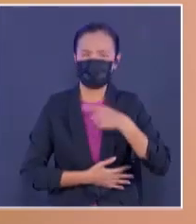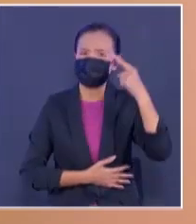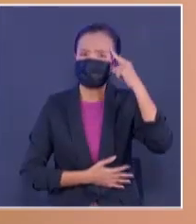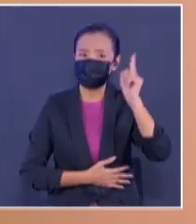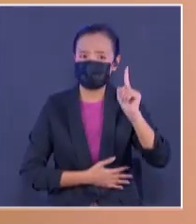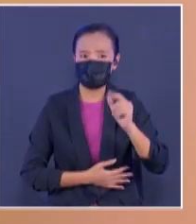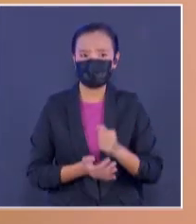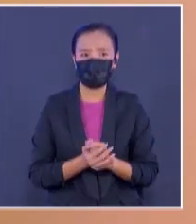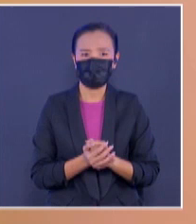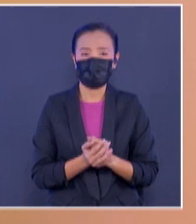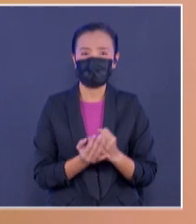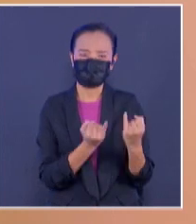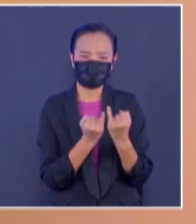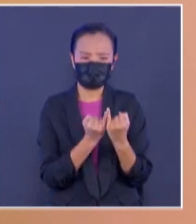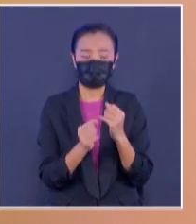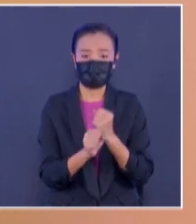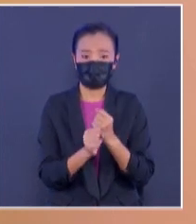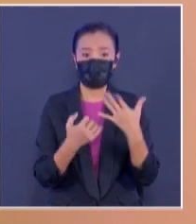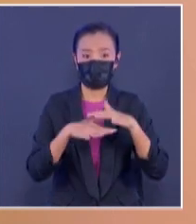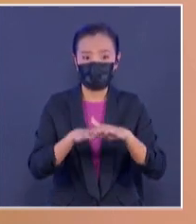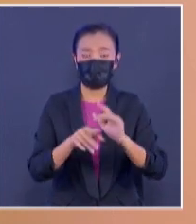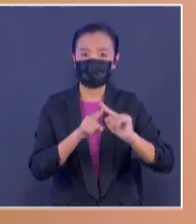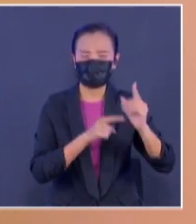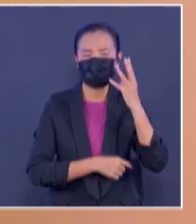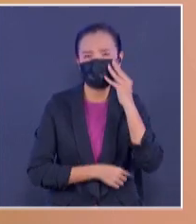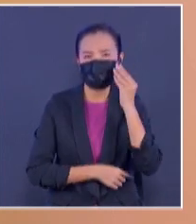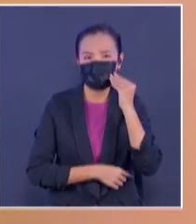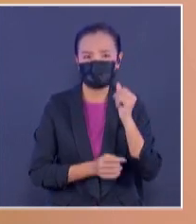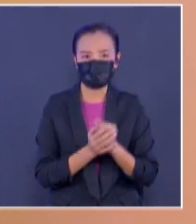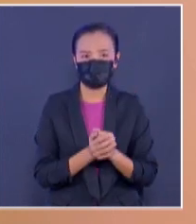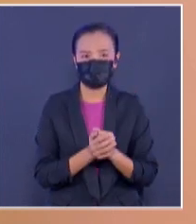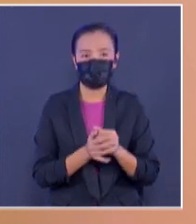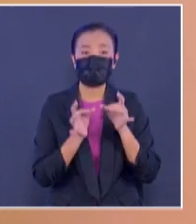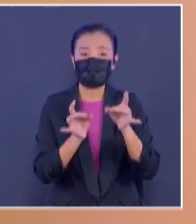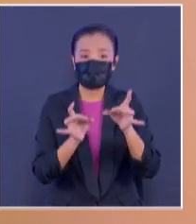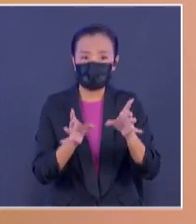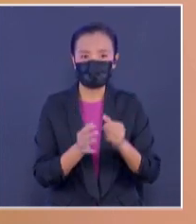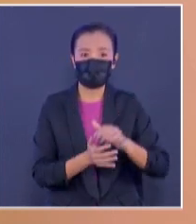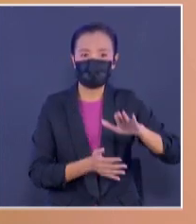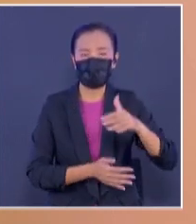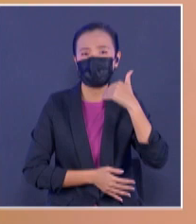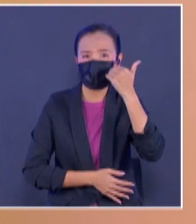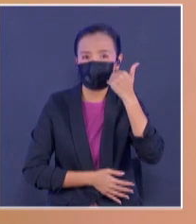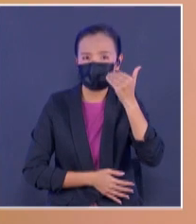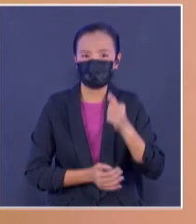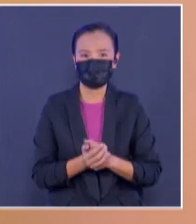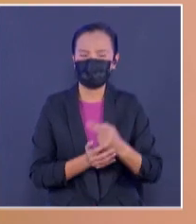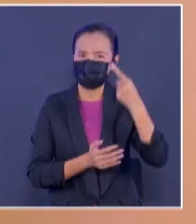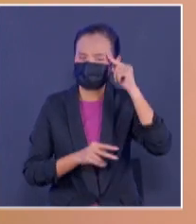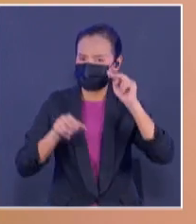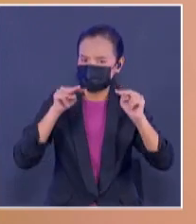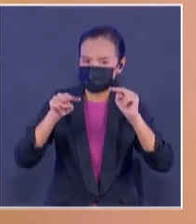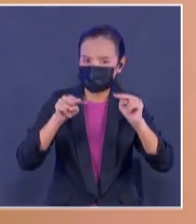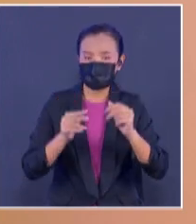เป็นเรื่องของความจริงเพราะว่าทำงานด้วยกันมีโมเมนต์ต่างๆน่ารักน่ารักเวลาที่โดนพี่ๆแซวน้องเขาก็จะเขินคนก็เลยจับตา